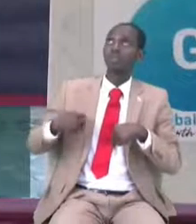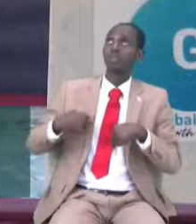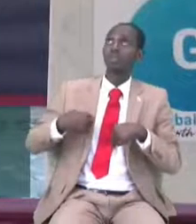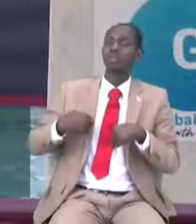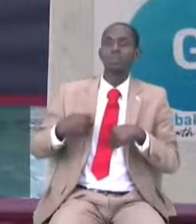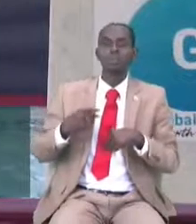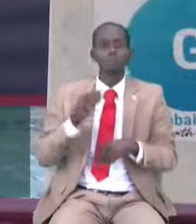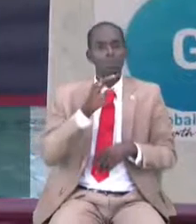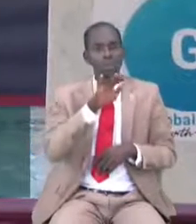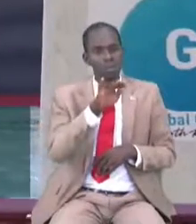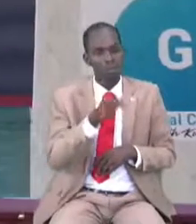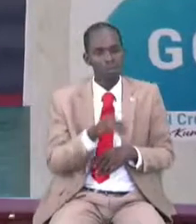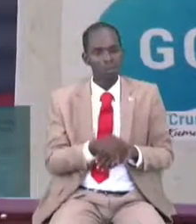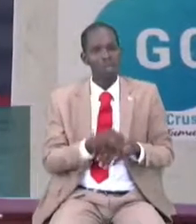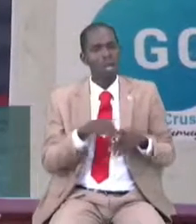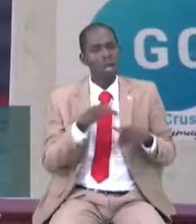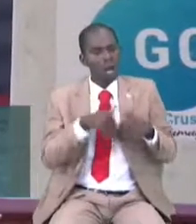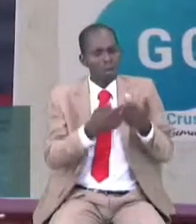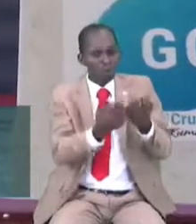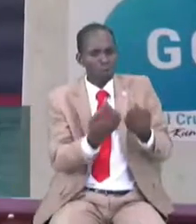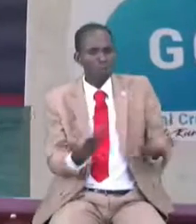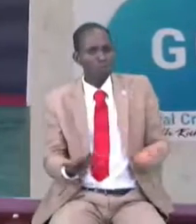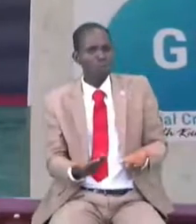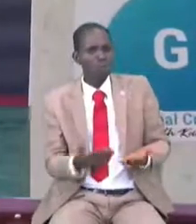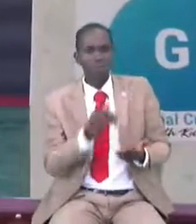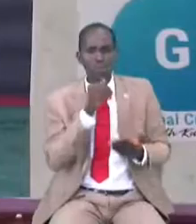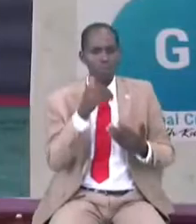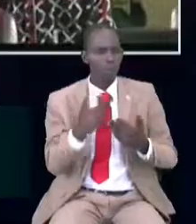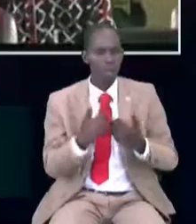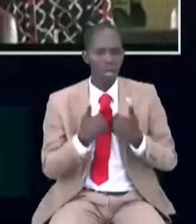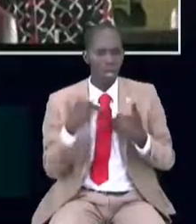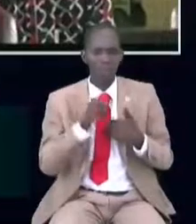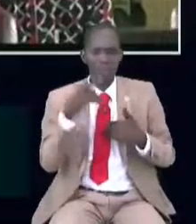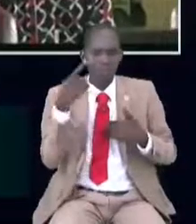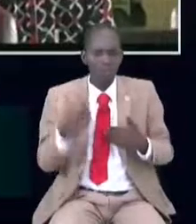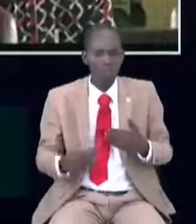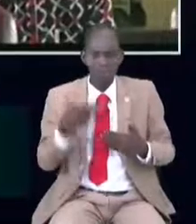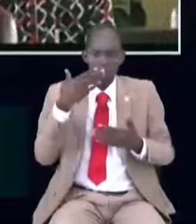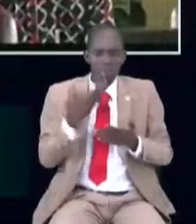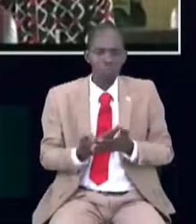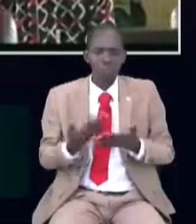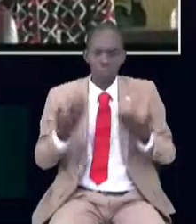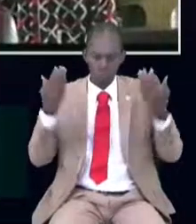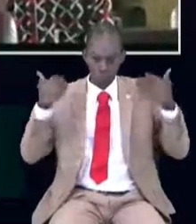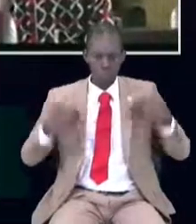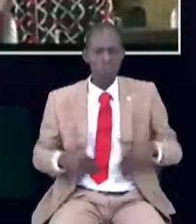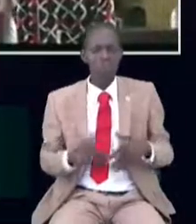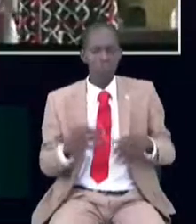sans avoir l'habit de noces? Jetez-le dehors. Nous devons avoir son